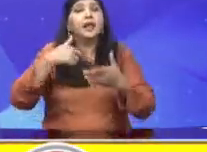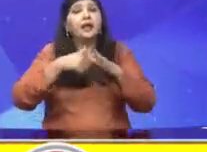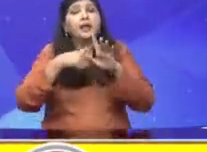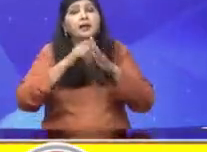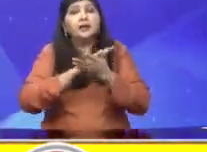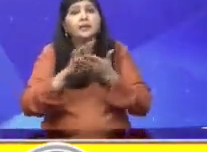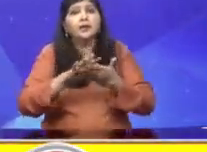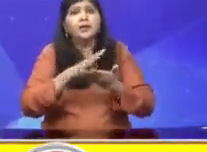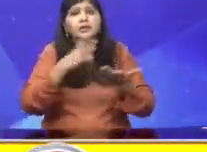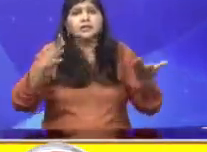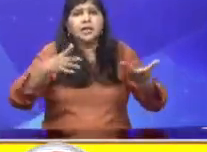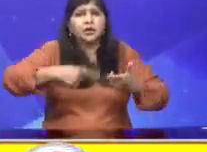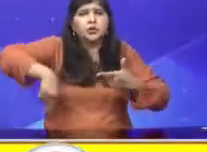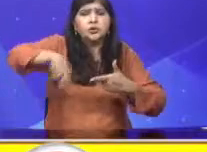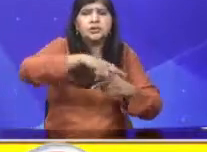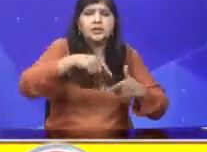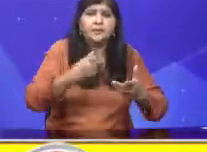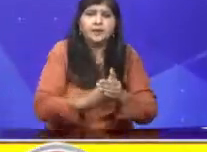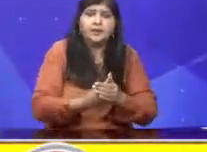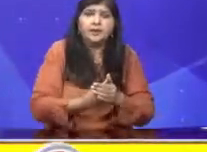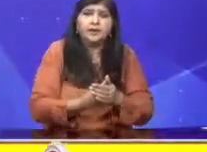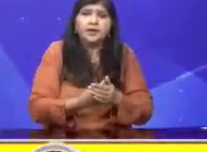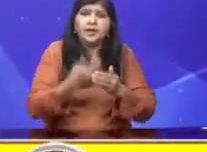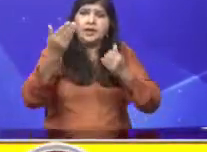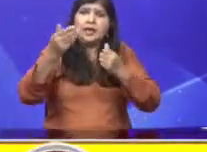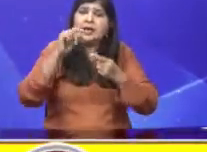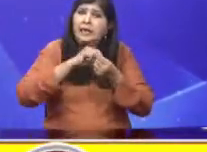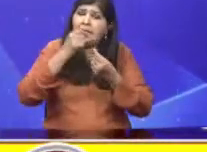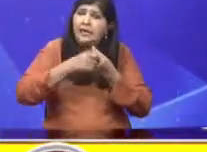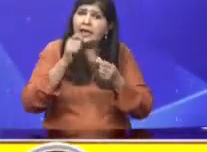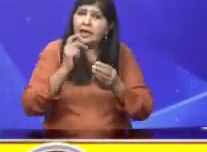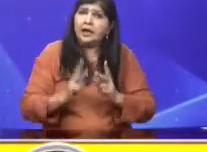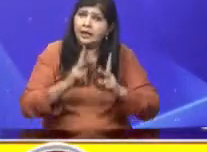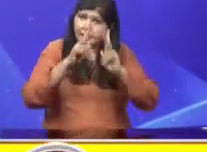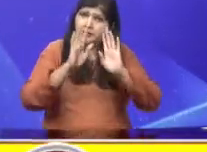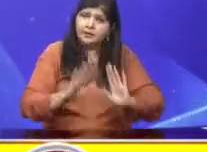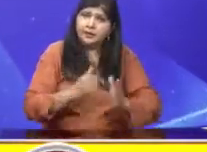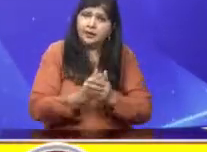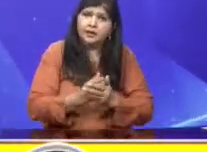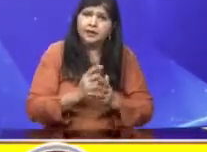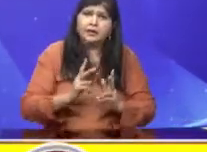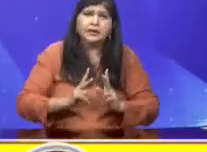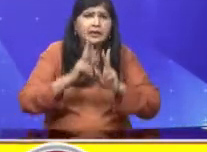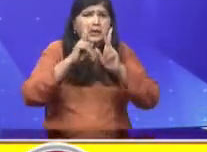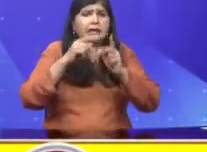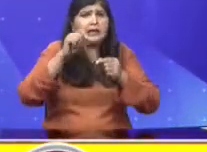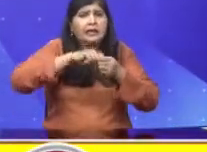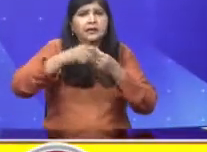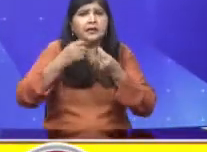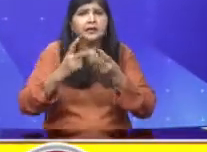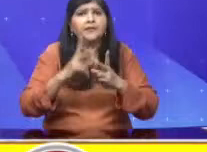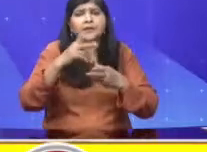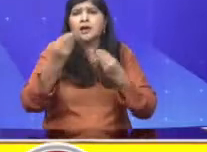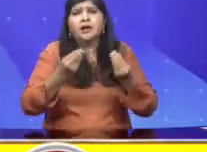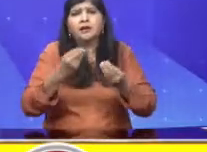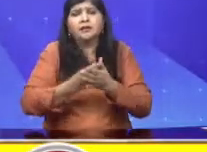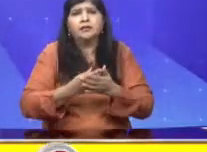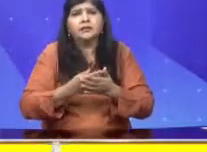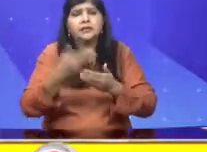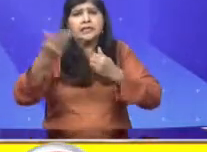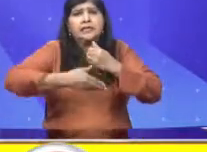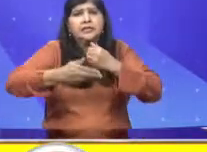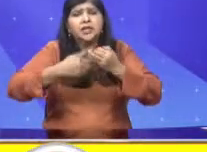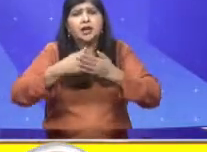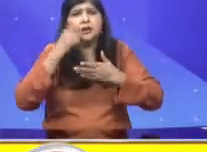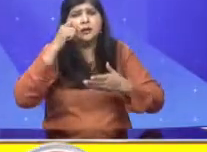में सेंकड़ो एकर जमीन पर केले की खेती होती है। केले की फसल के बाद आम तोर पर किसानों